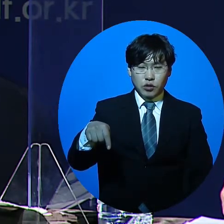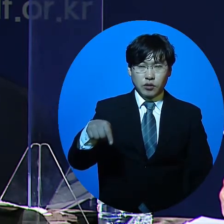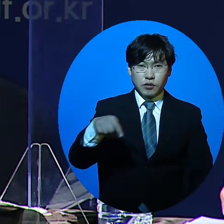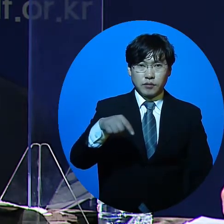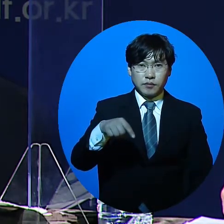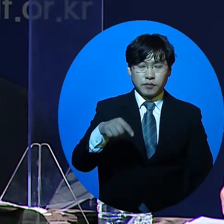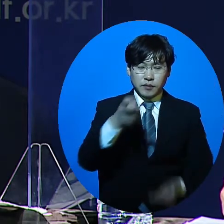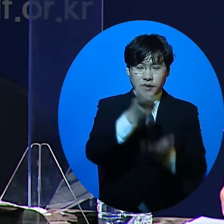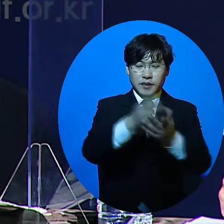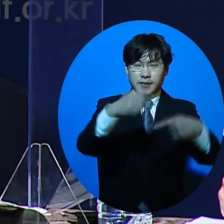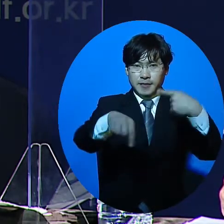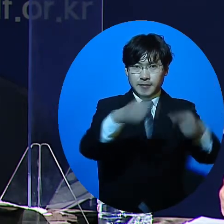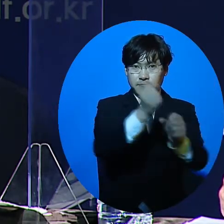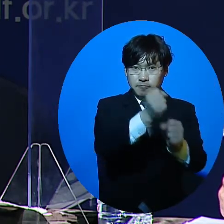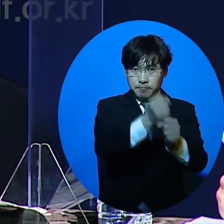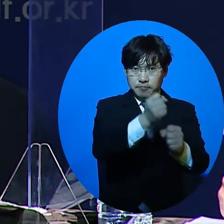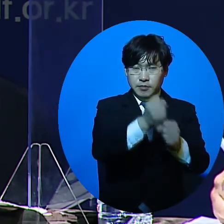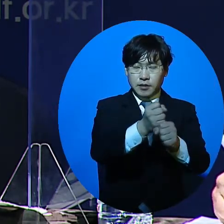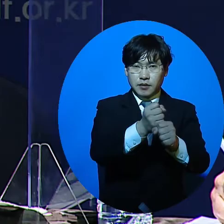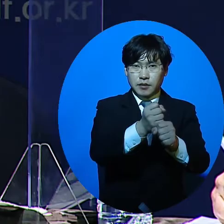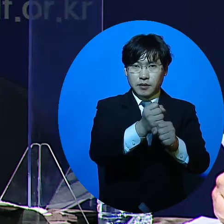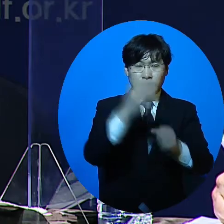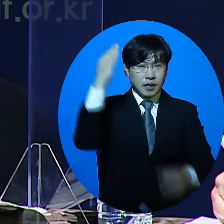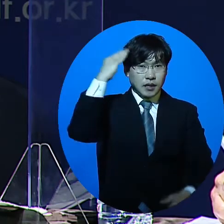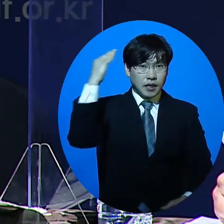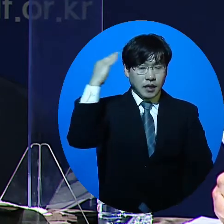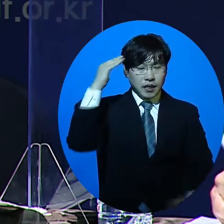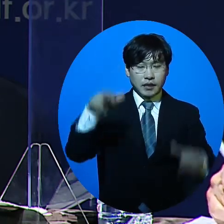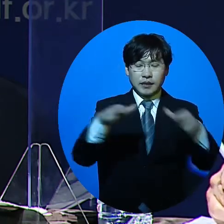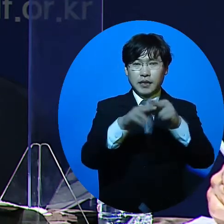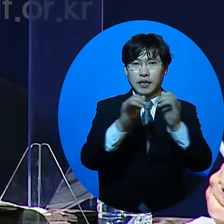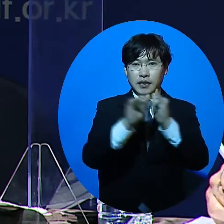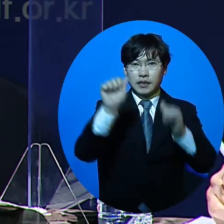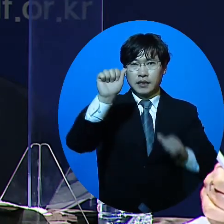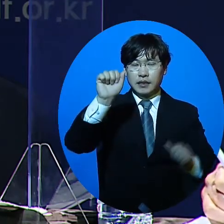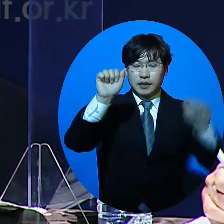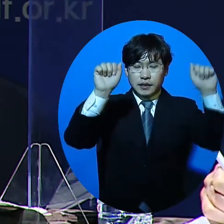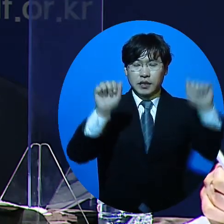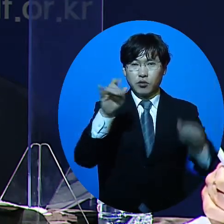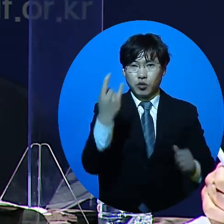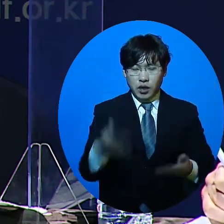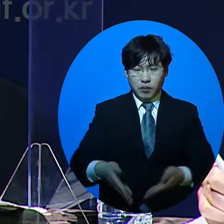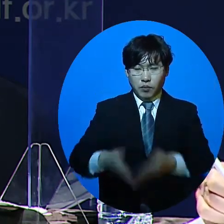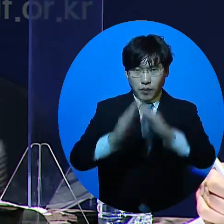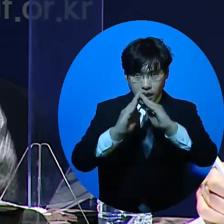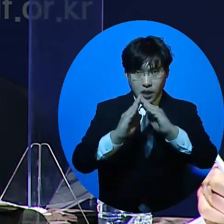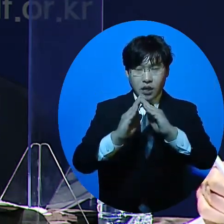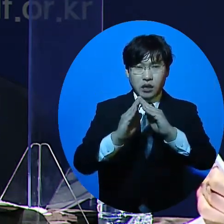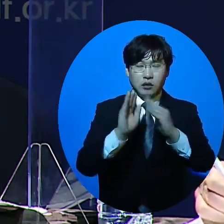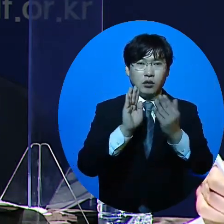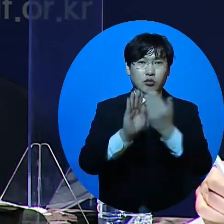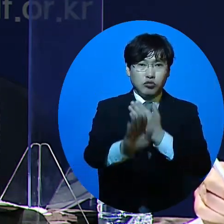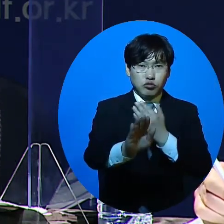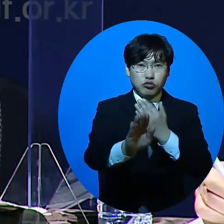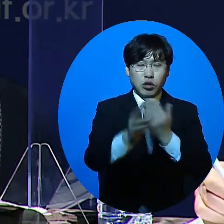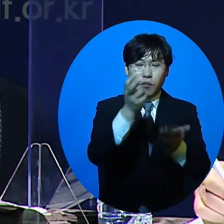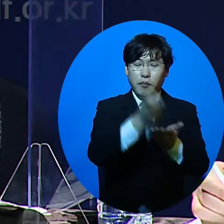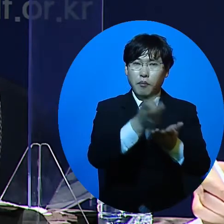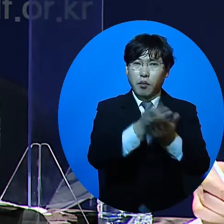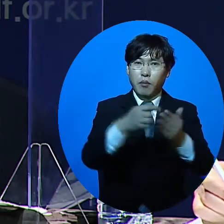문화체육관광부에서 정책을 만들고 대한장애인체육회가 창립이 된 이후 제도권에 들어온